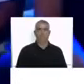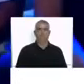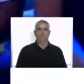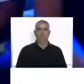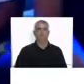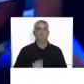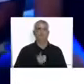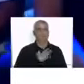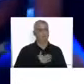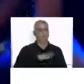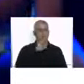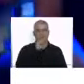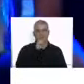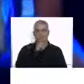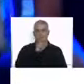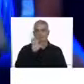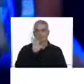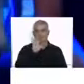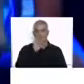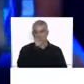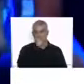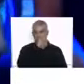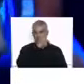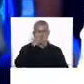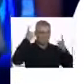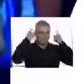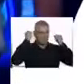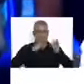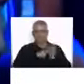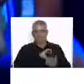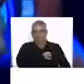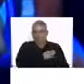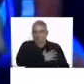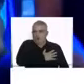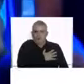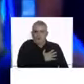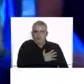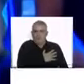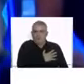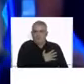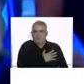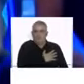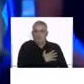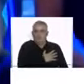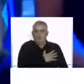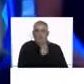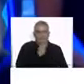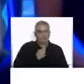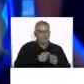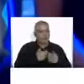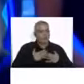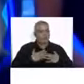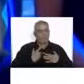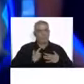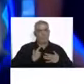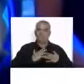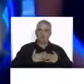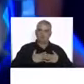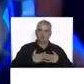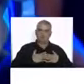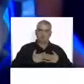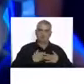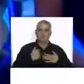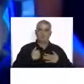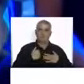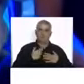אני רוצה לדבר על הנושא של אייל, כי הוא כואב לי מאוד. זה נוגע בי אישית.